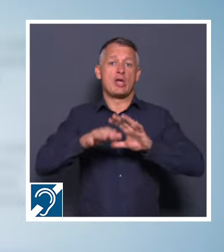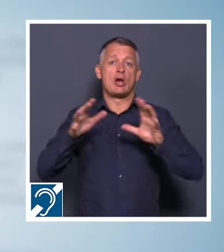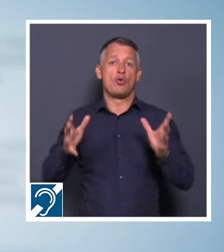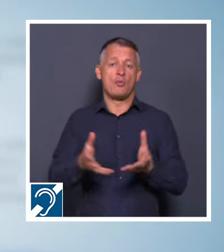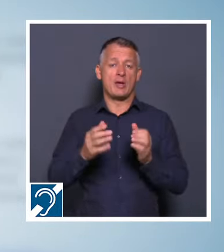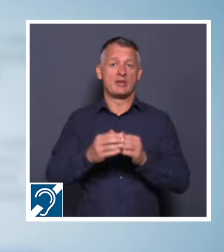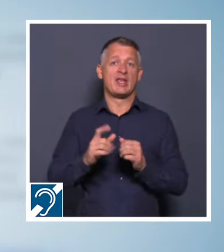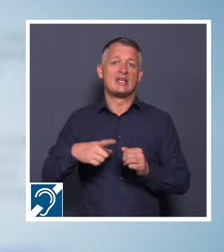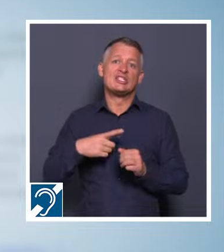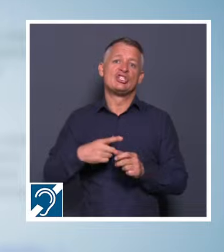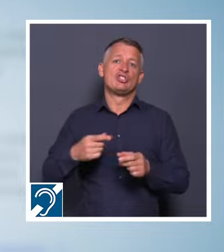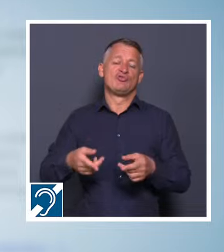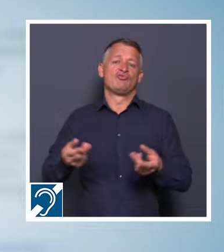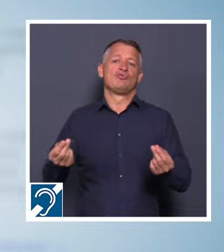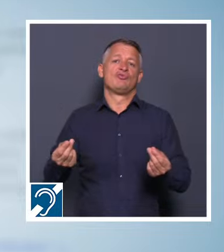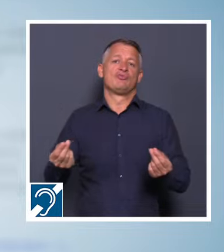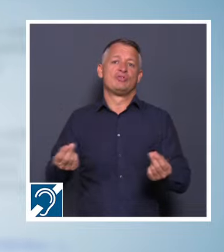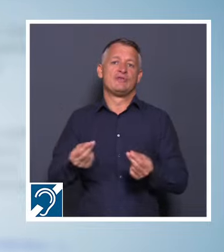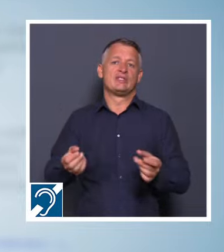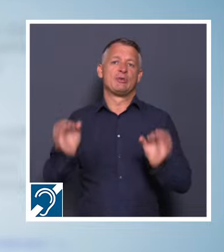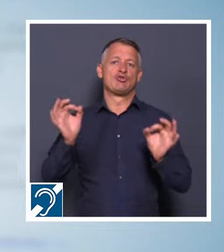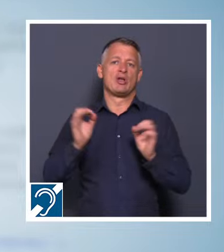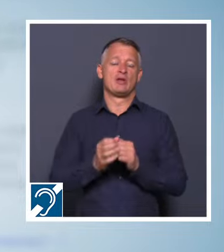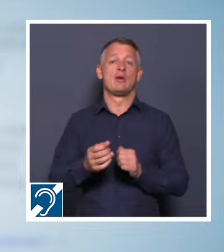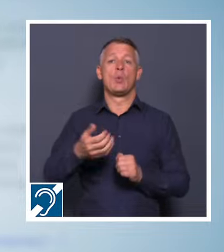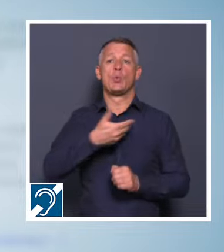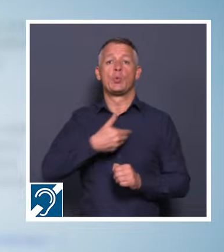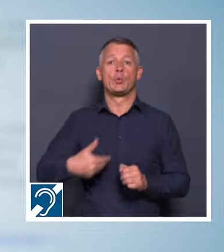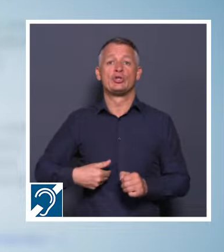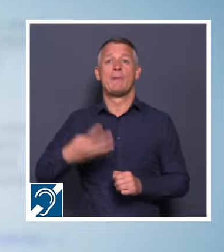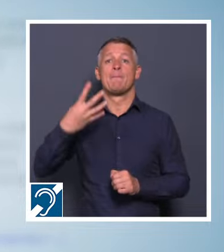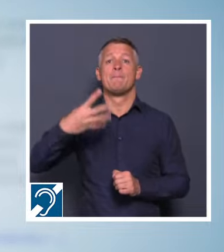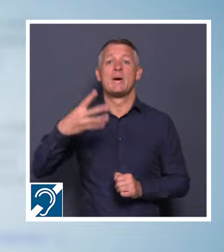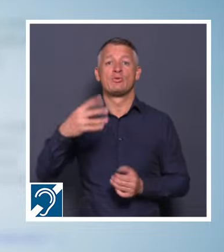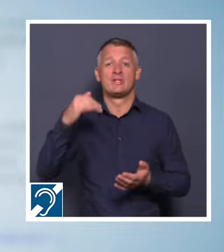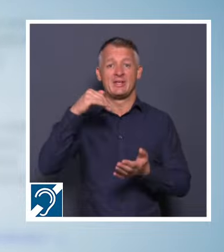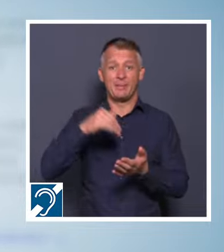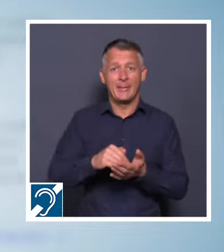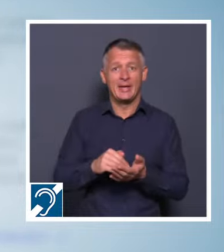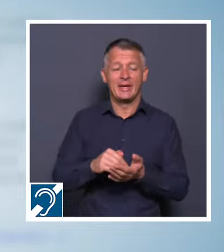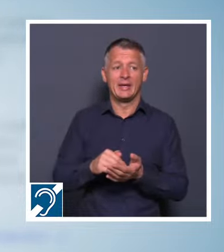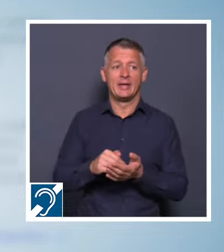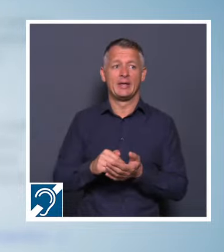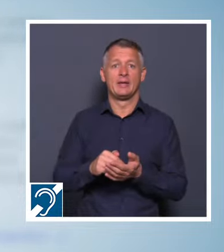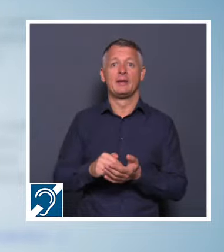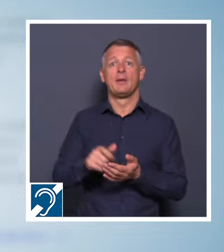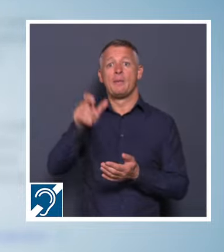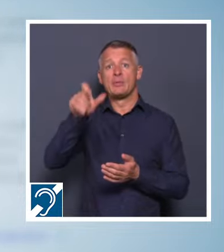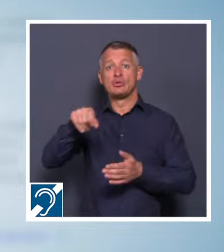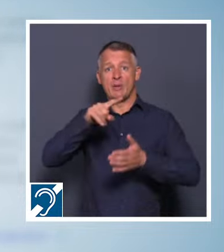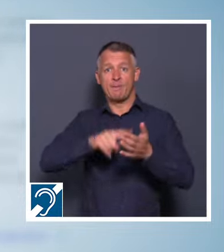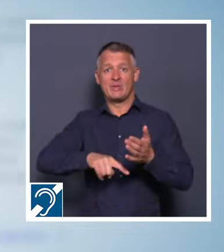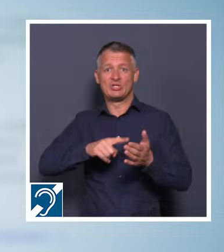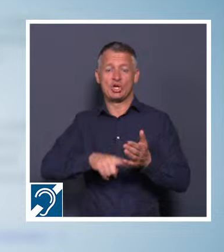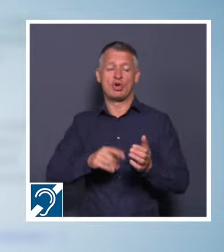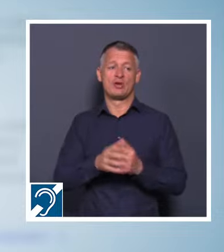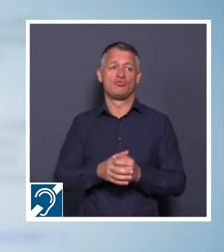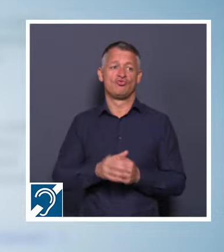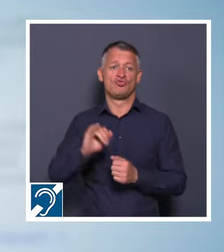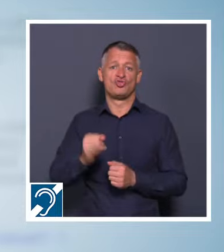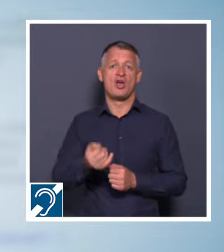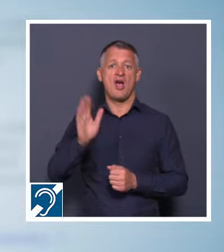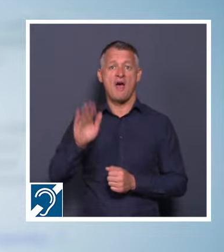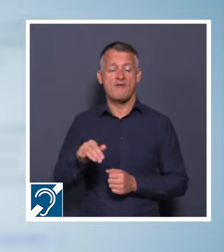dar sunt și excepții. Gândiți-vă că în București sunt 400.000, peste 400.000 de pensionari. Și